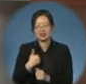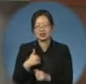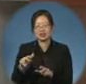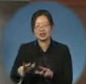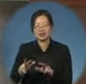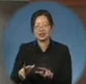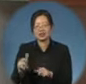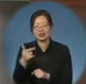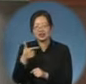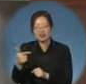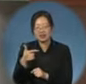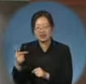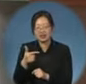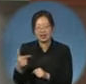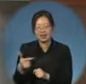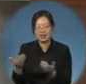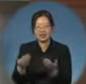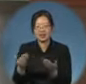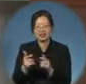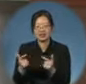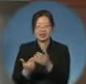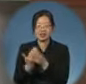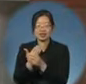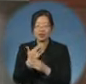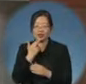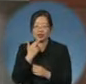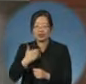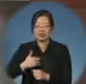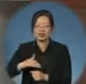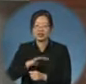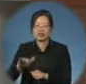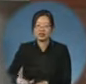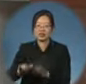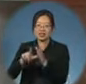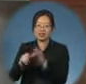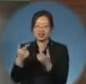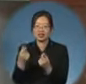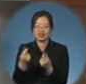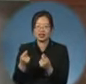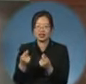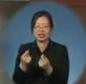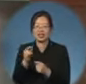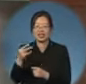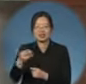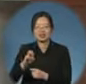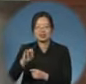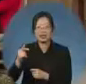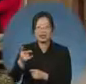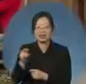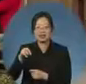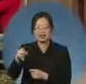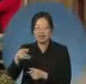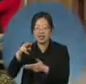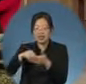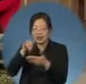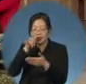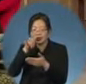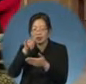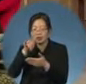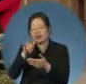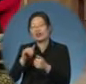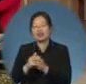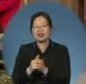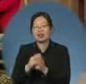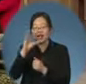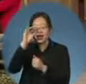이제는 것들아 난 일들이 일어 나지 않잖아요 저희가 자랄 때 처럼 헬 만 해설을 읽고 뭐 이렇게 날아서